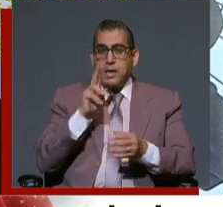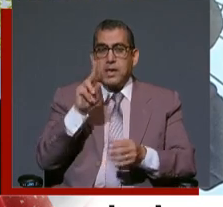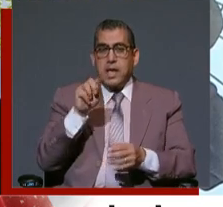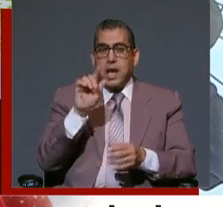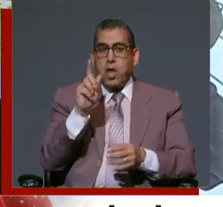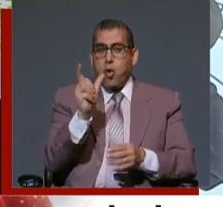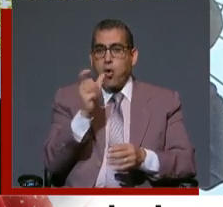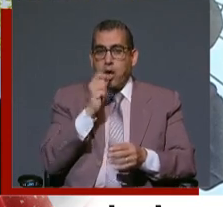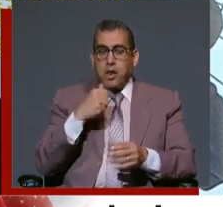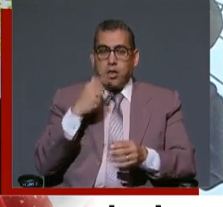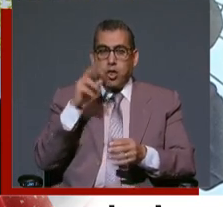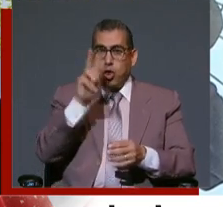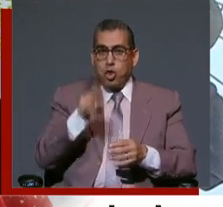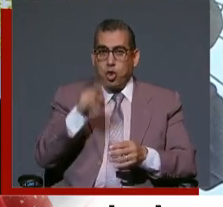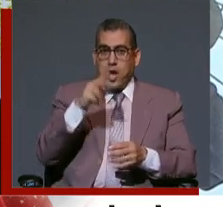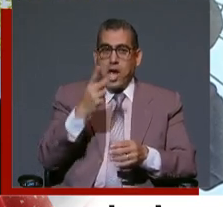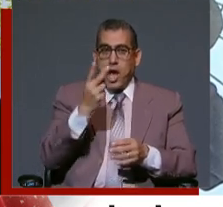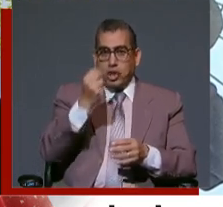بين عامين